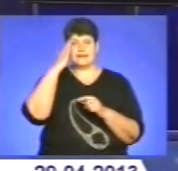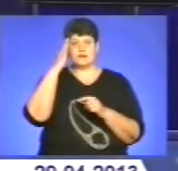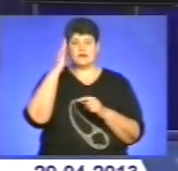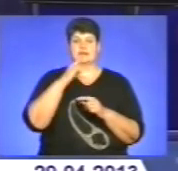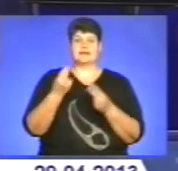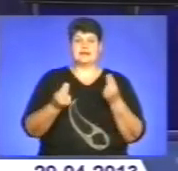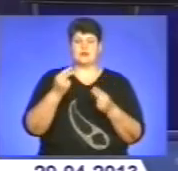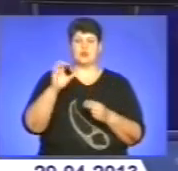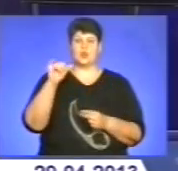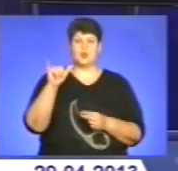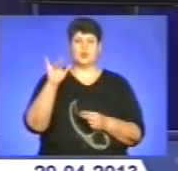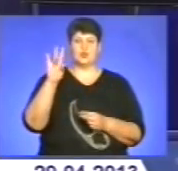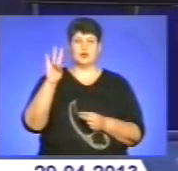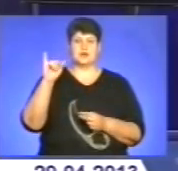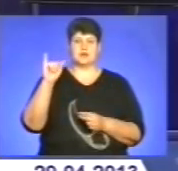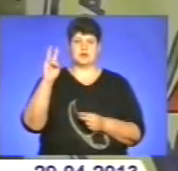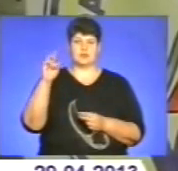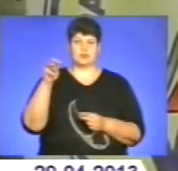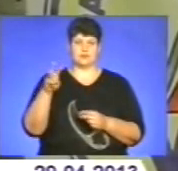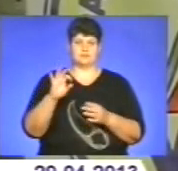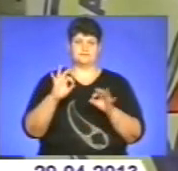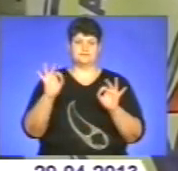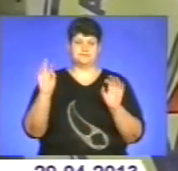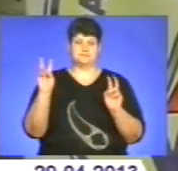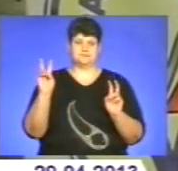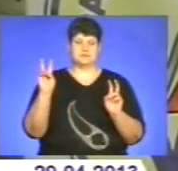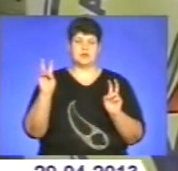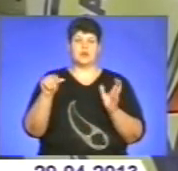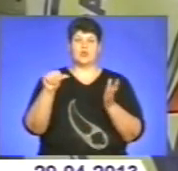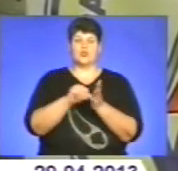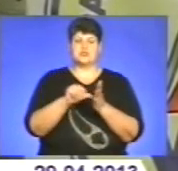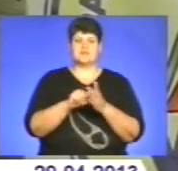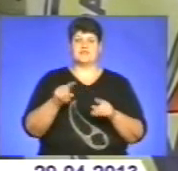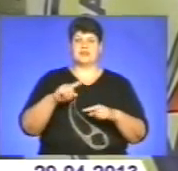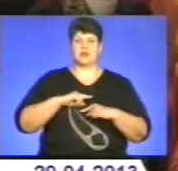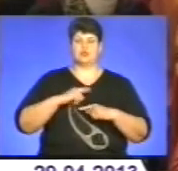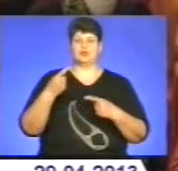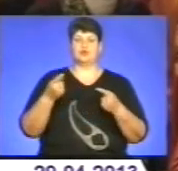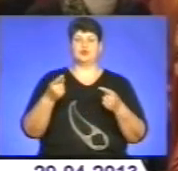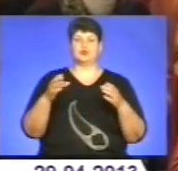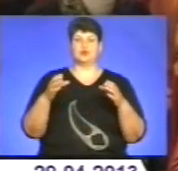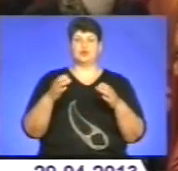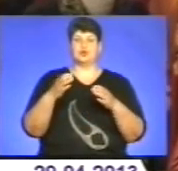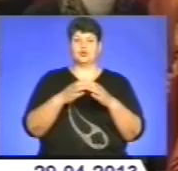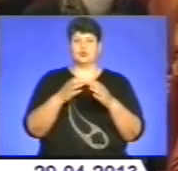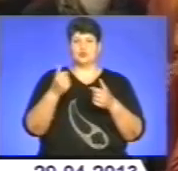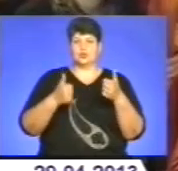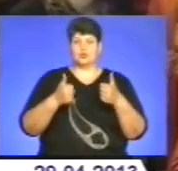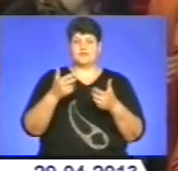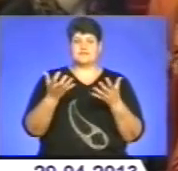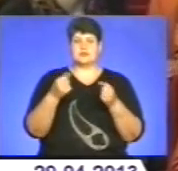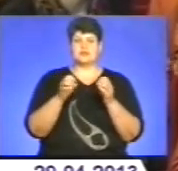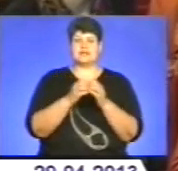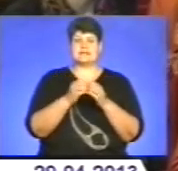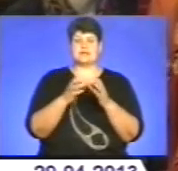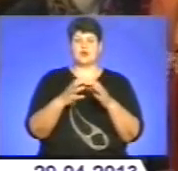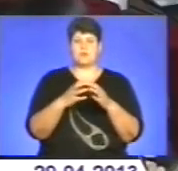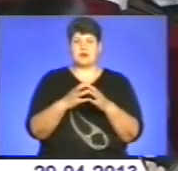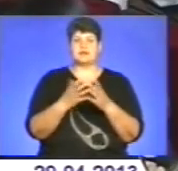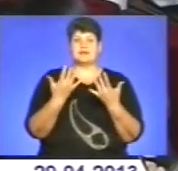«Унікум». Подробиці у сюжеті. Участь у фінальному турі взяло 10 команд з районів області. Це фіналісти, які вже